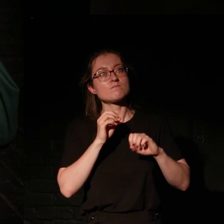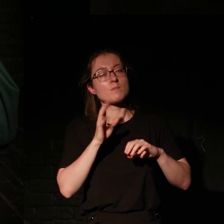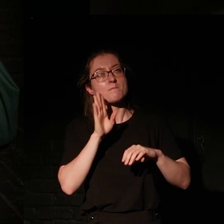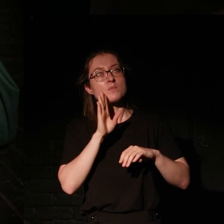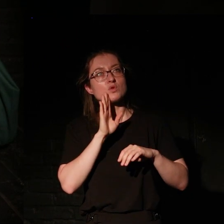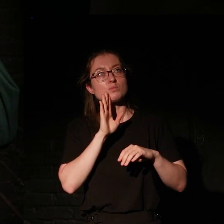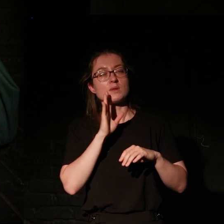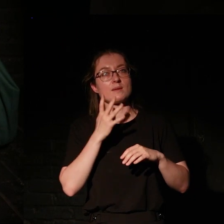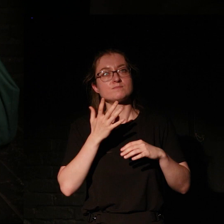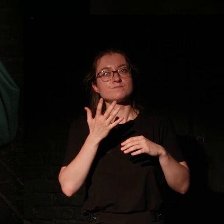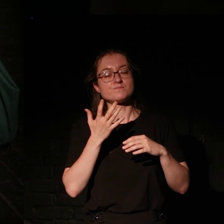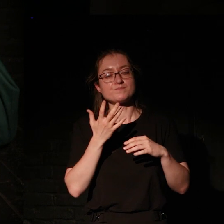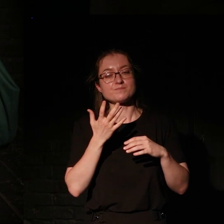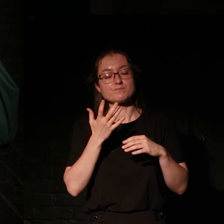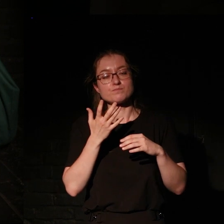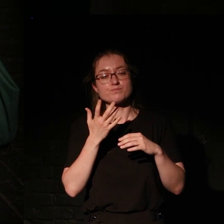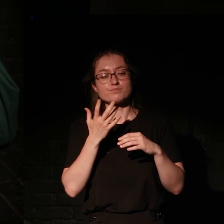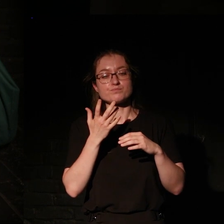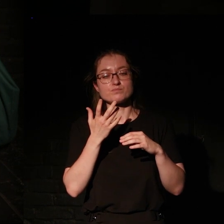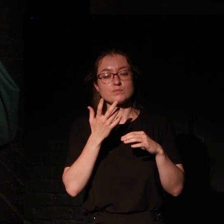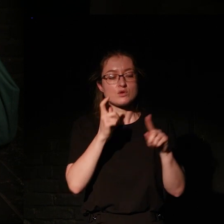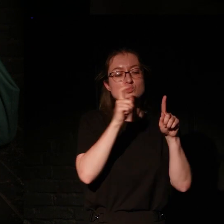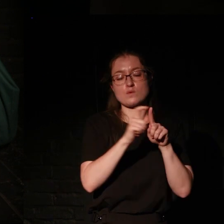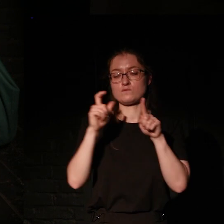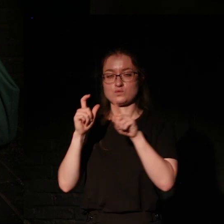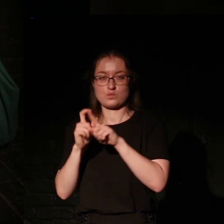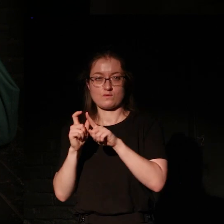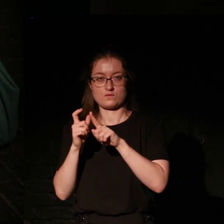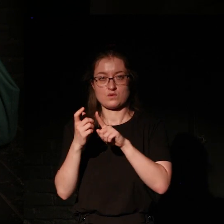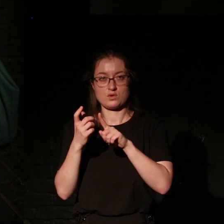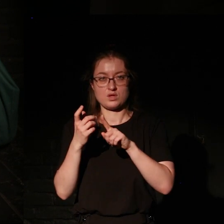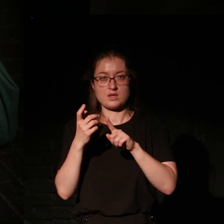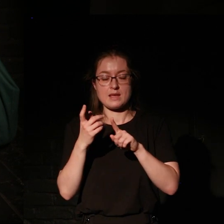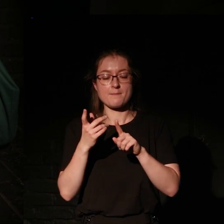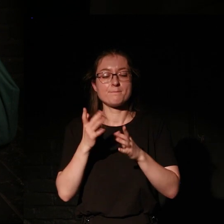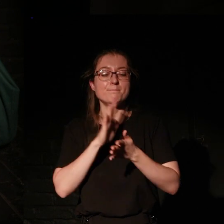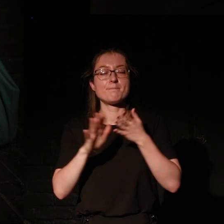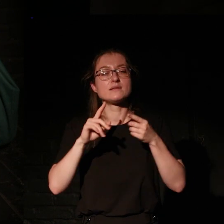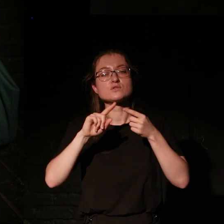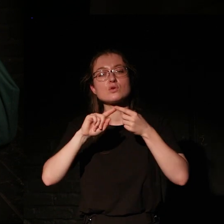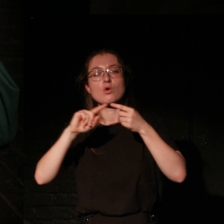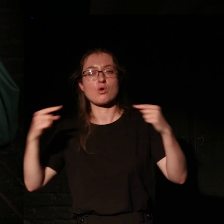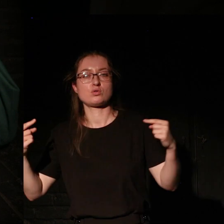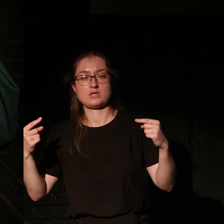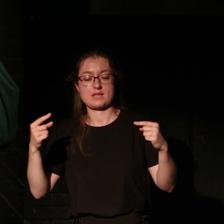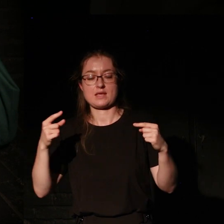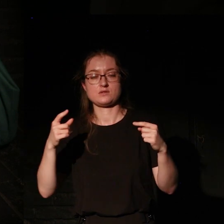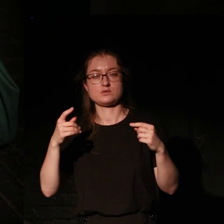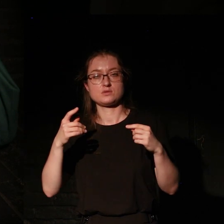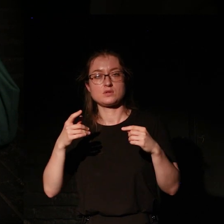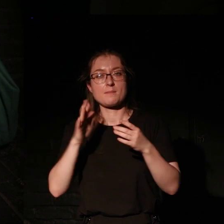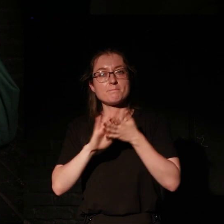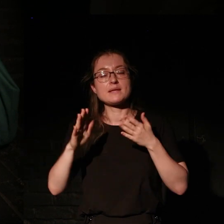bez znajomości kontekstu. I właściwie to za sobą niesie niestety też taki brak refleksji